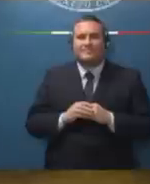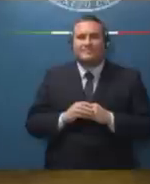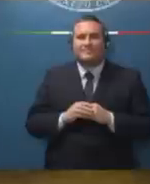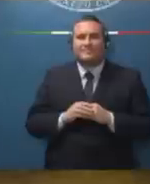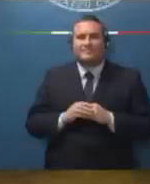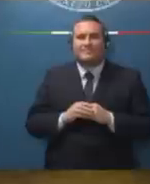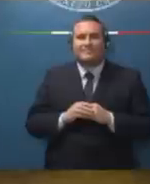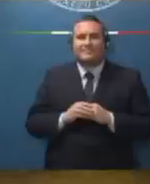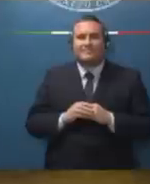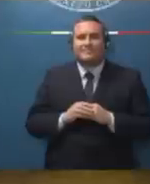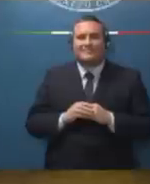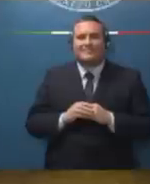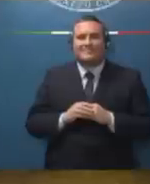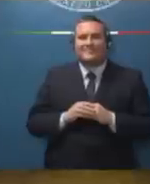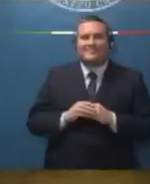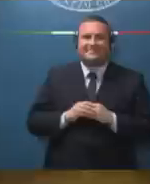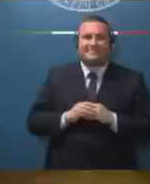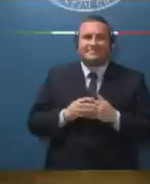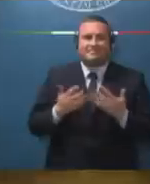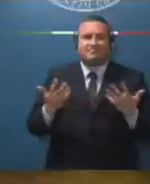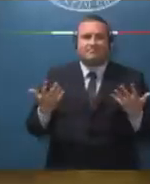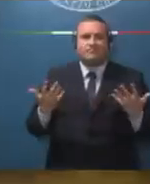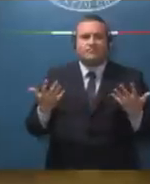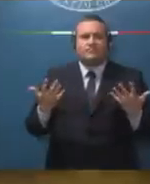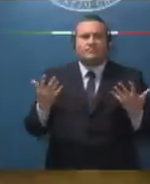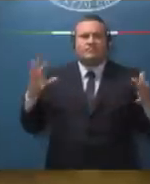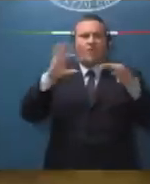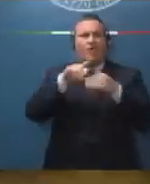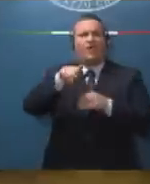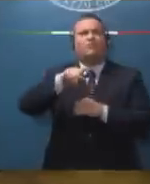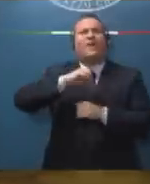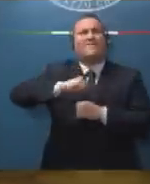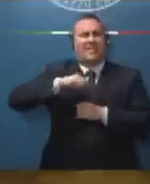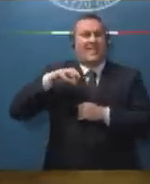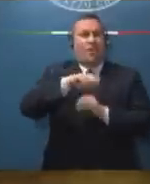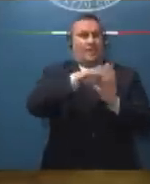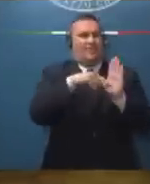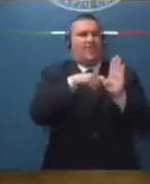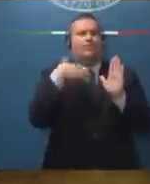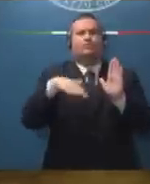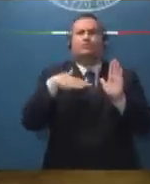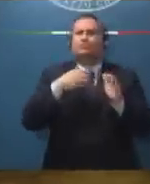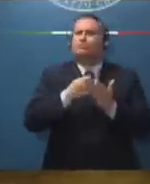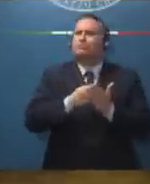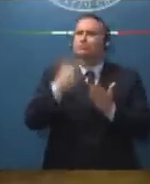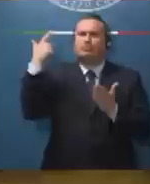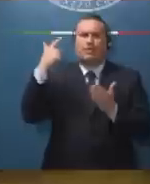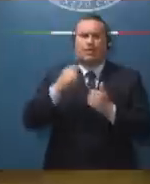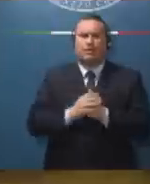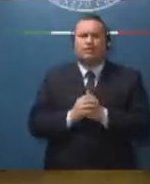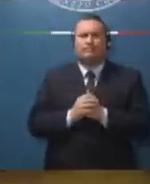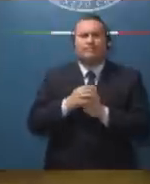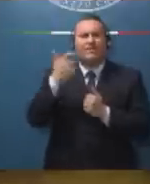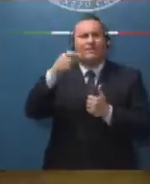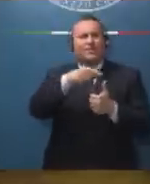Dunque quello che guarda il festival è molto importante perché c'è un grande lavoro